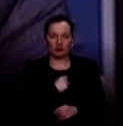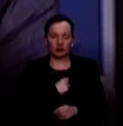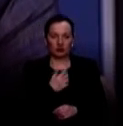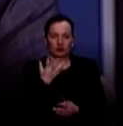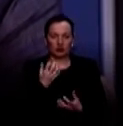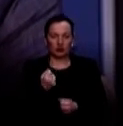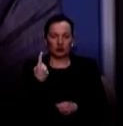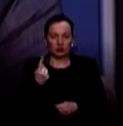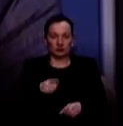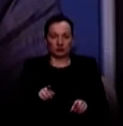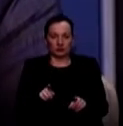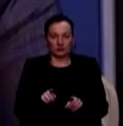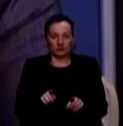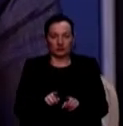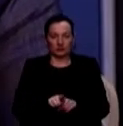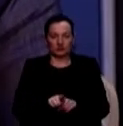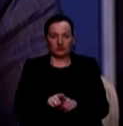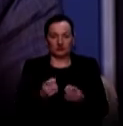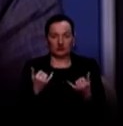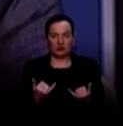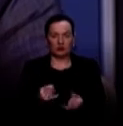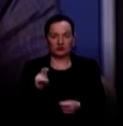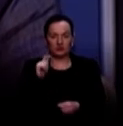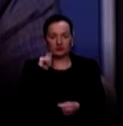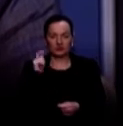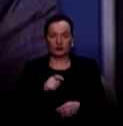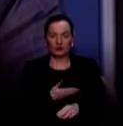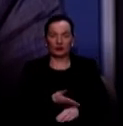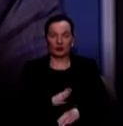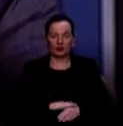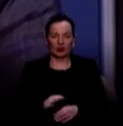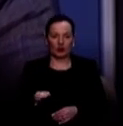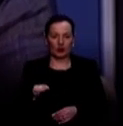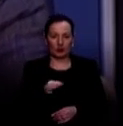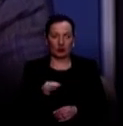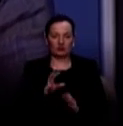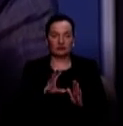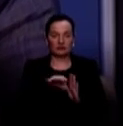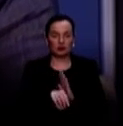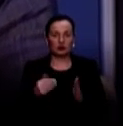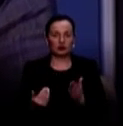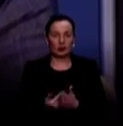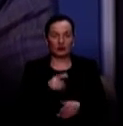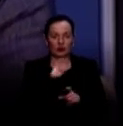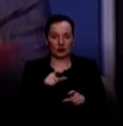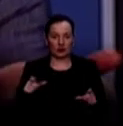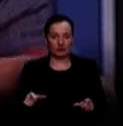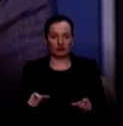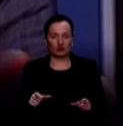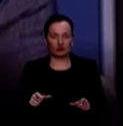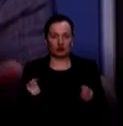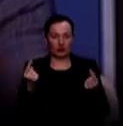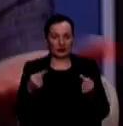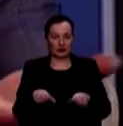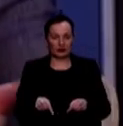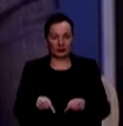виклик зараз, що і Україна, і Полтавська область, вона входить в нову демографічну кризу. Я тут озвучу, на жаль, не